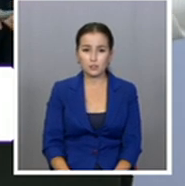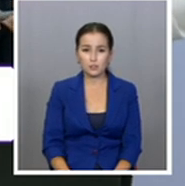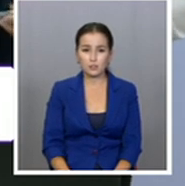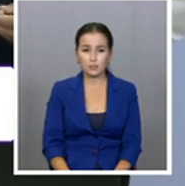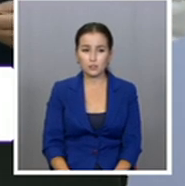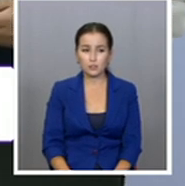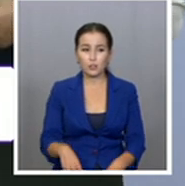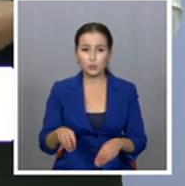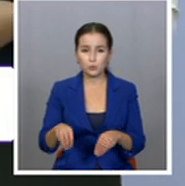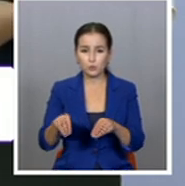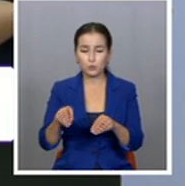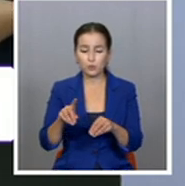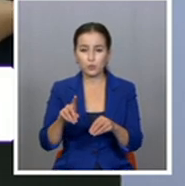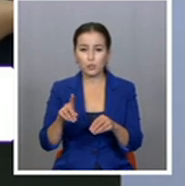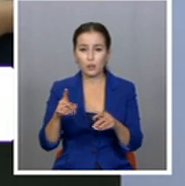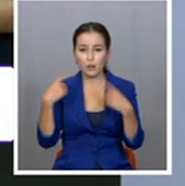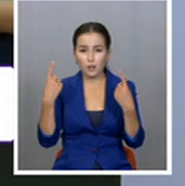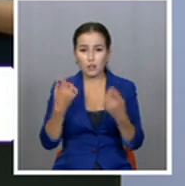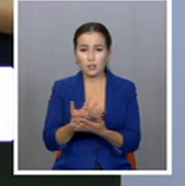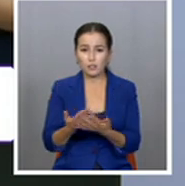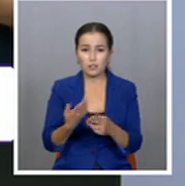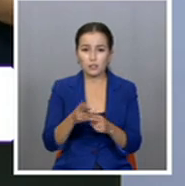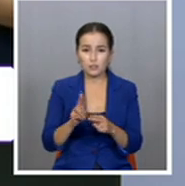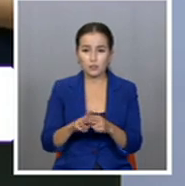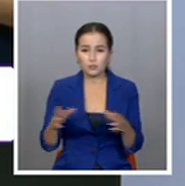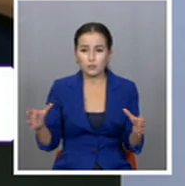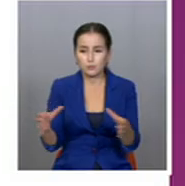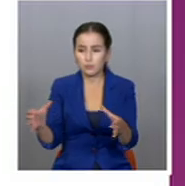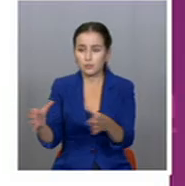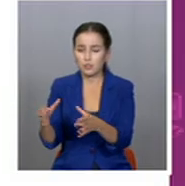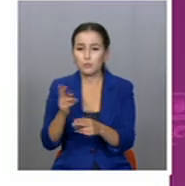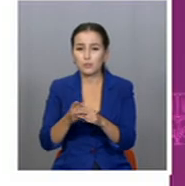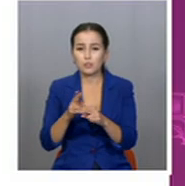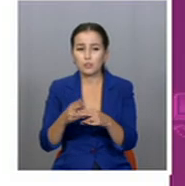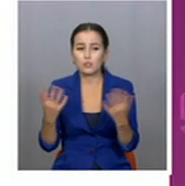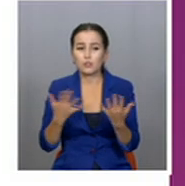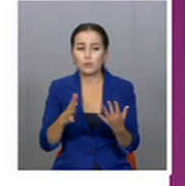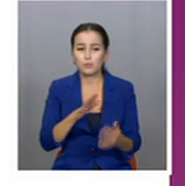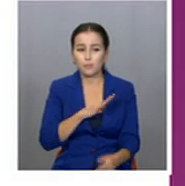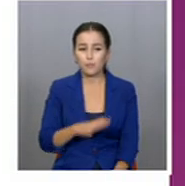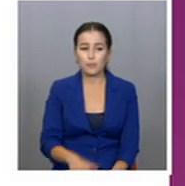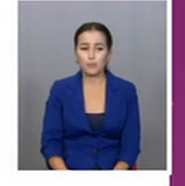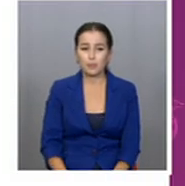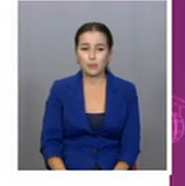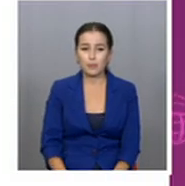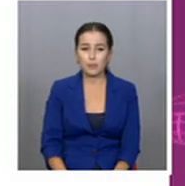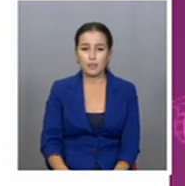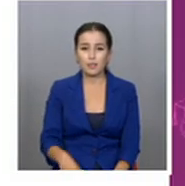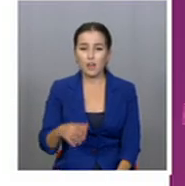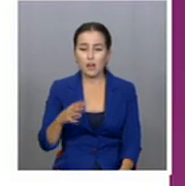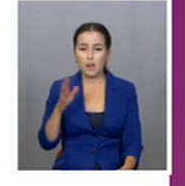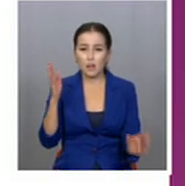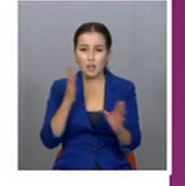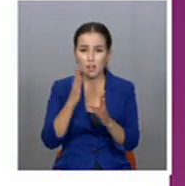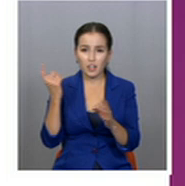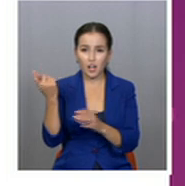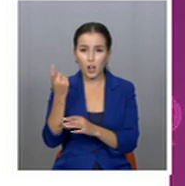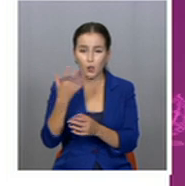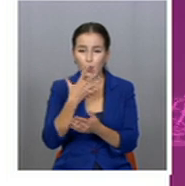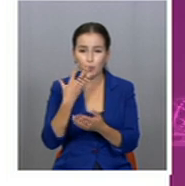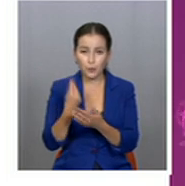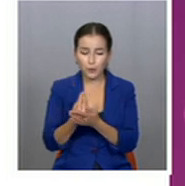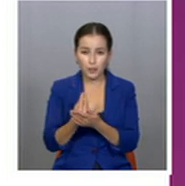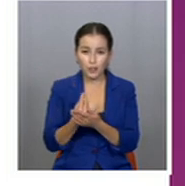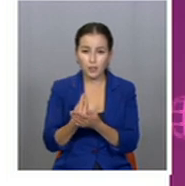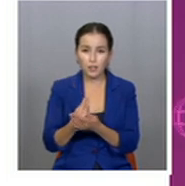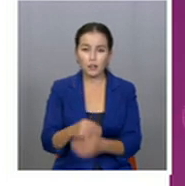Шоғырландырып бағуға кедергі факторлар. Олар қандай факторлар? Әрине, экологиялық,